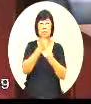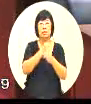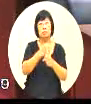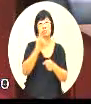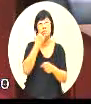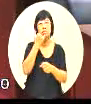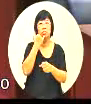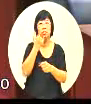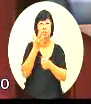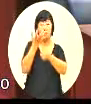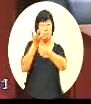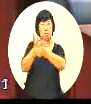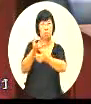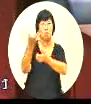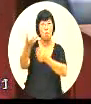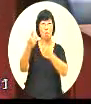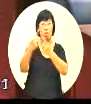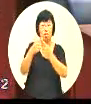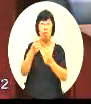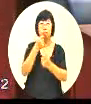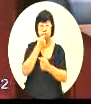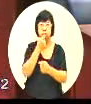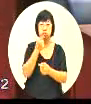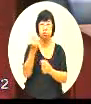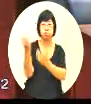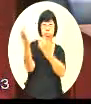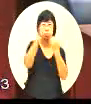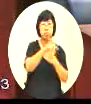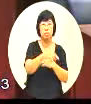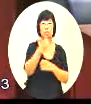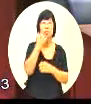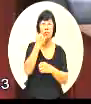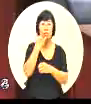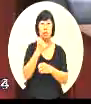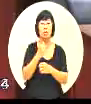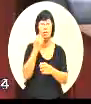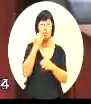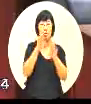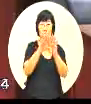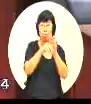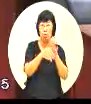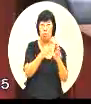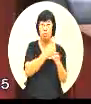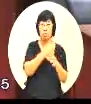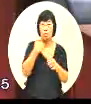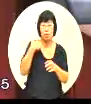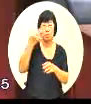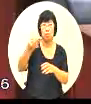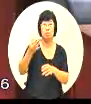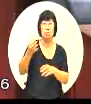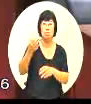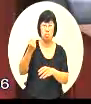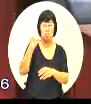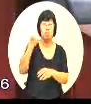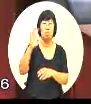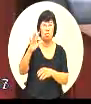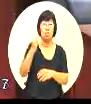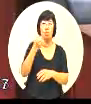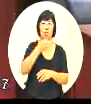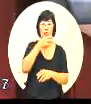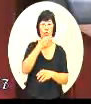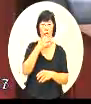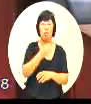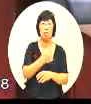人来。那我觉得我们应该提供这个场域啊，这些人来他都有缴税的能力，那吸引的是有缴税能